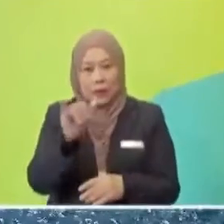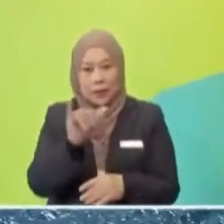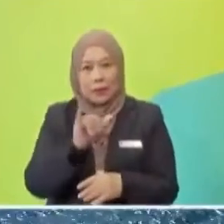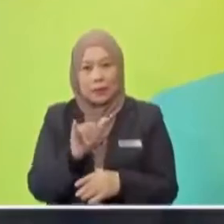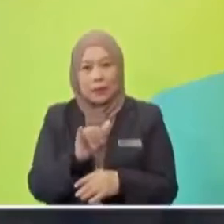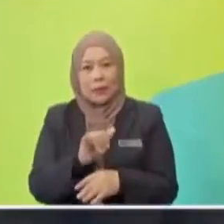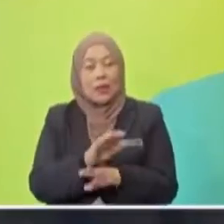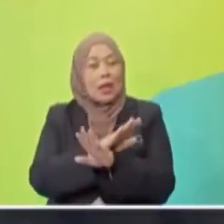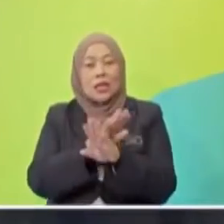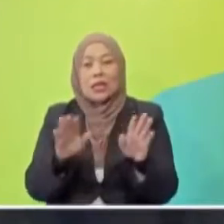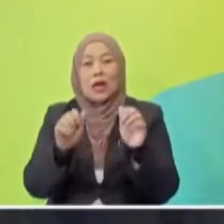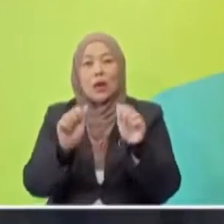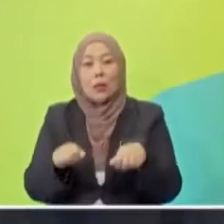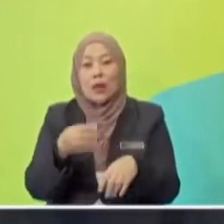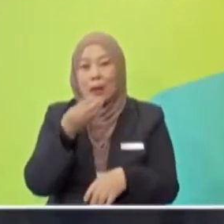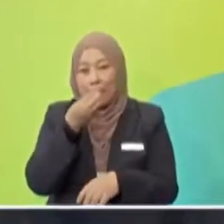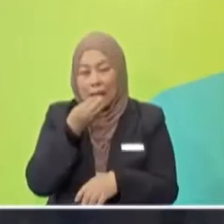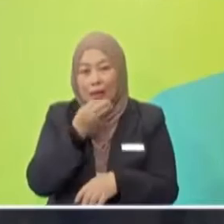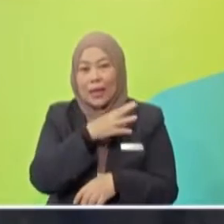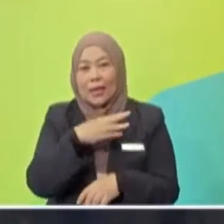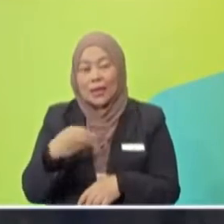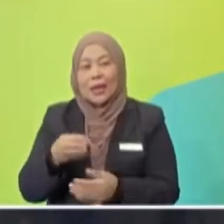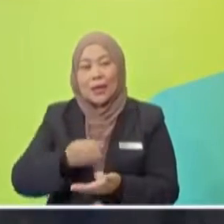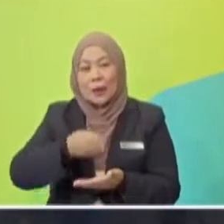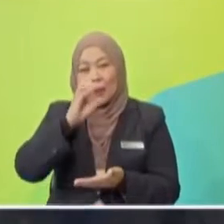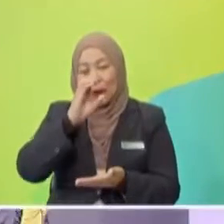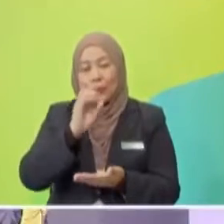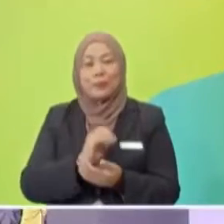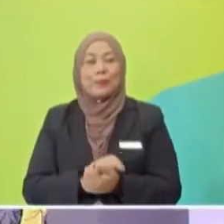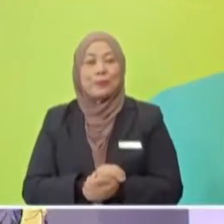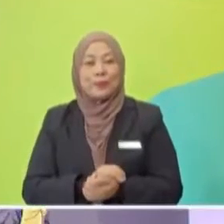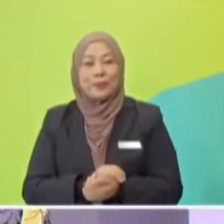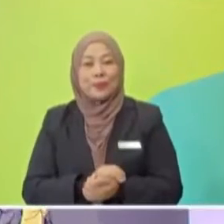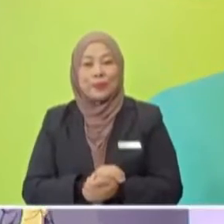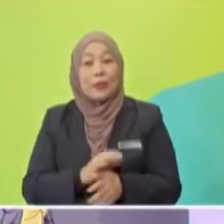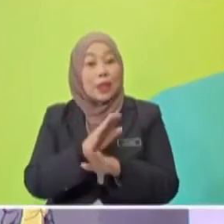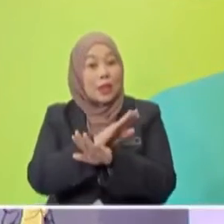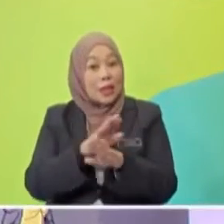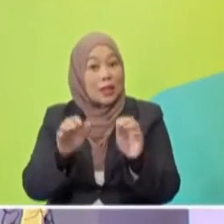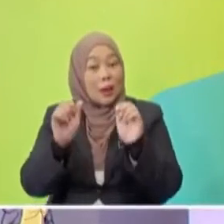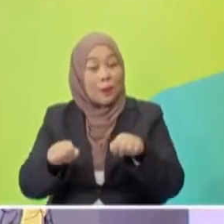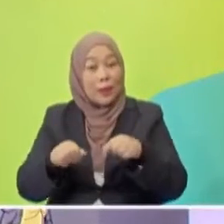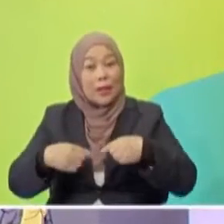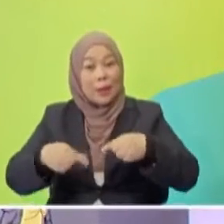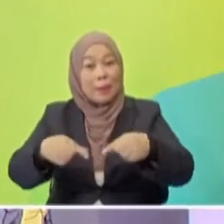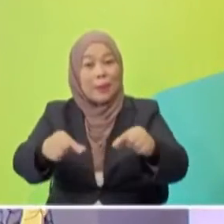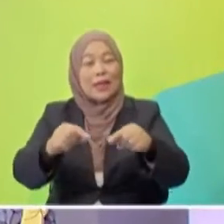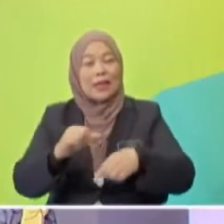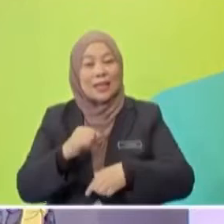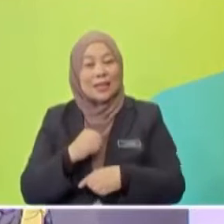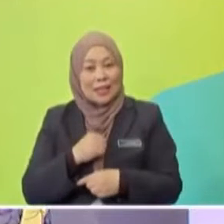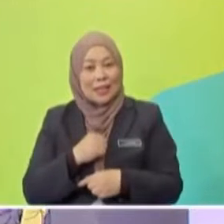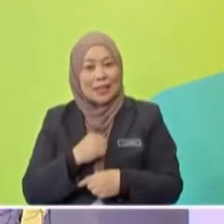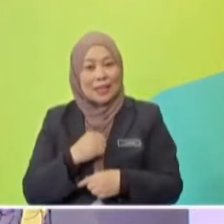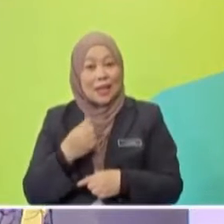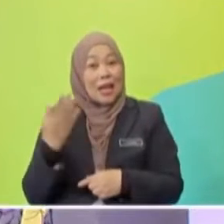hidup tidak boleh makan dan minum seterusnya tidak boleh bergerak sendiri macam tadi kita suruh adalah